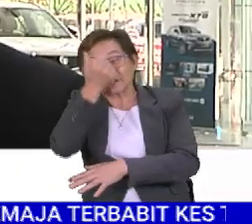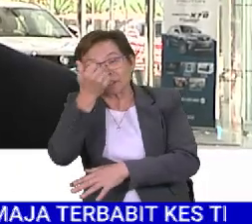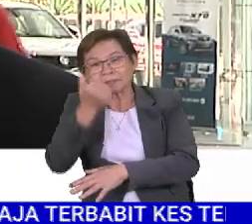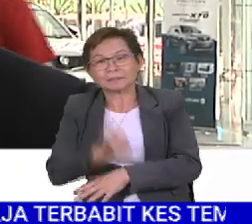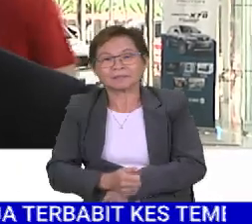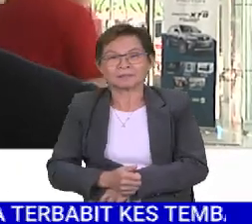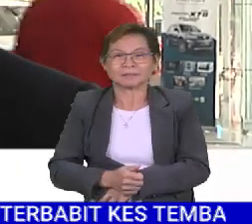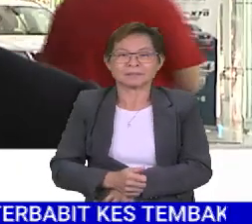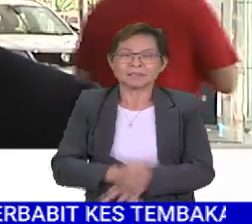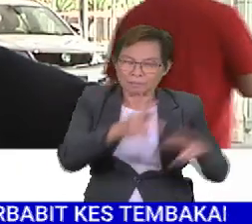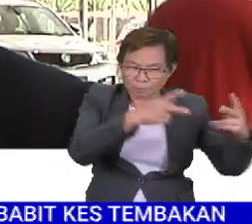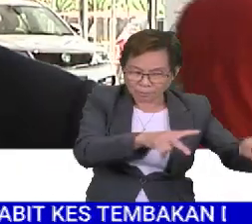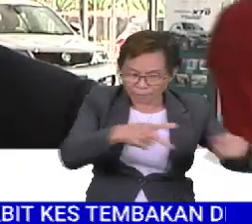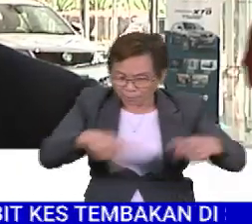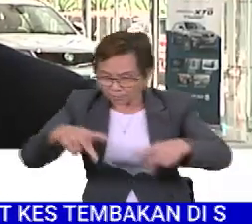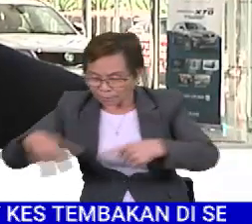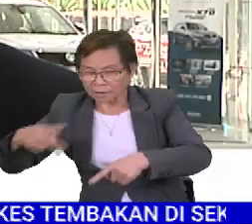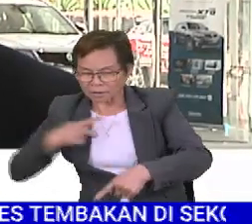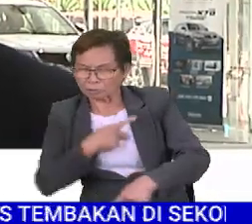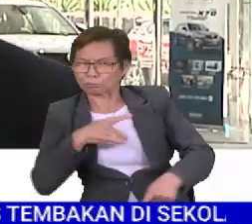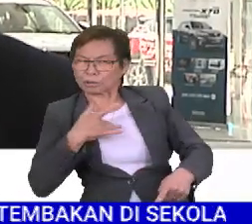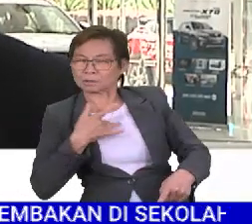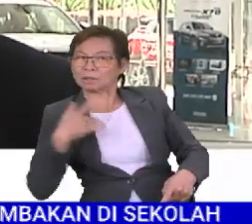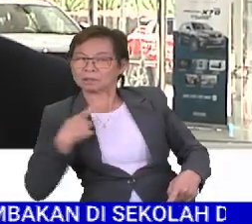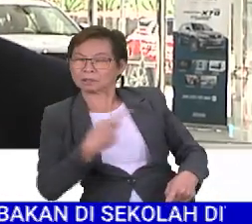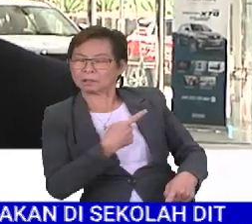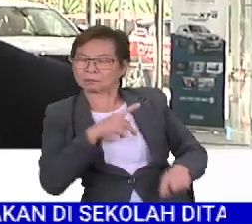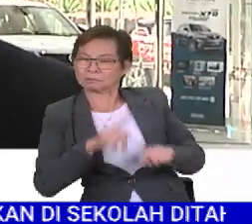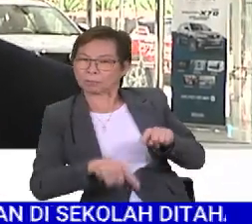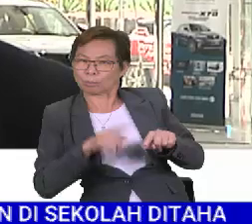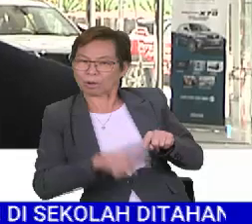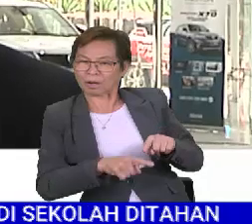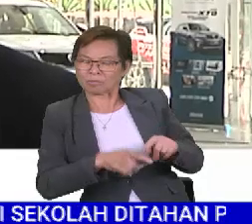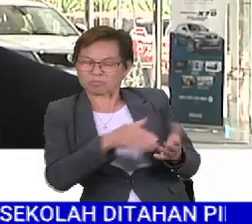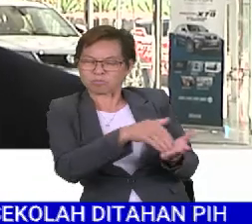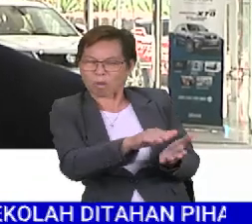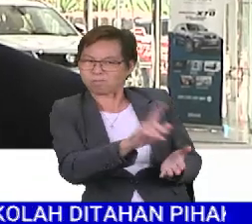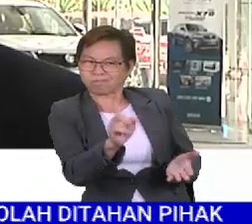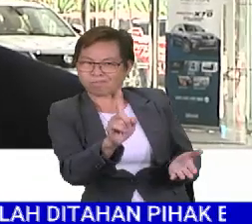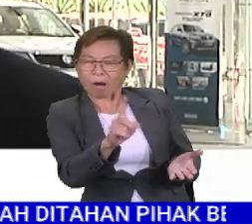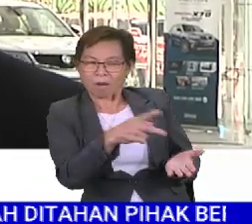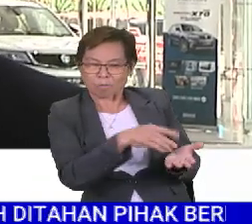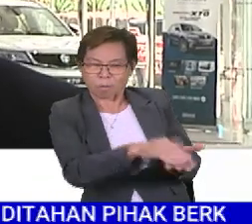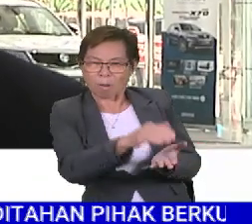adalah pasaran-pasaran yang kita rasakan bahawa kita tidak boleh neglect ataupun